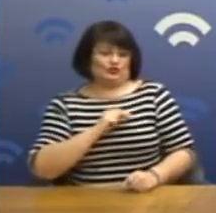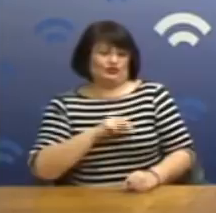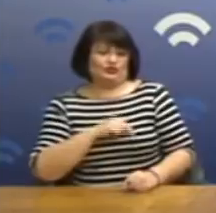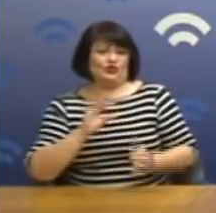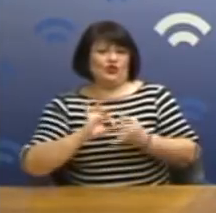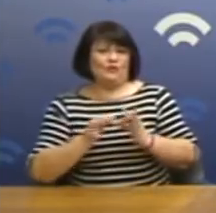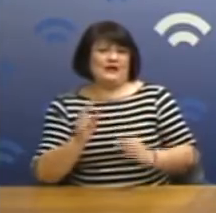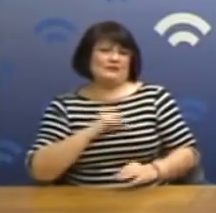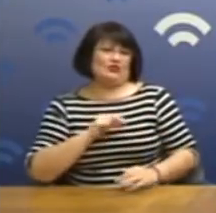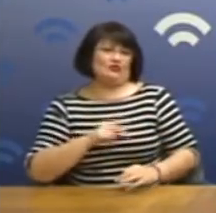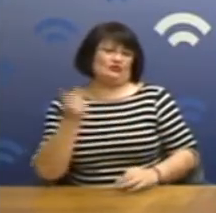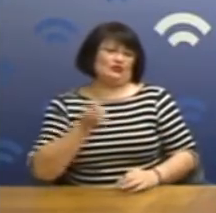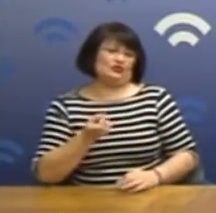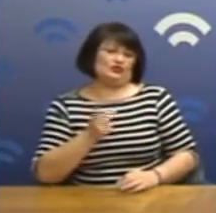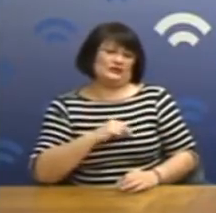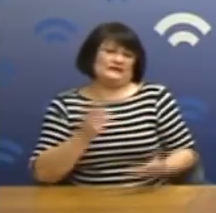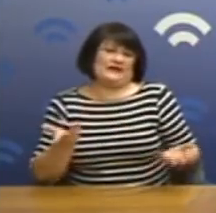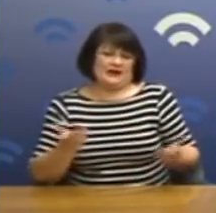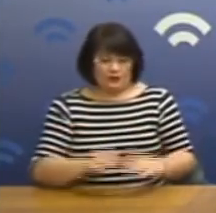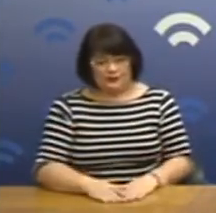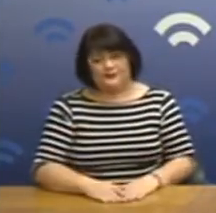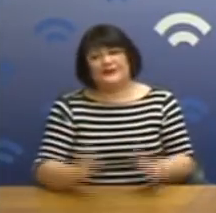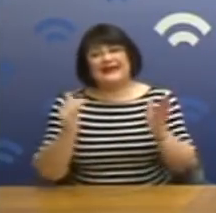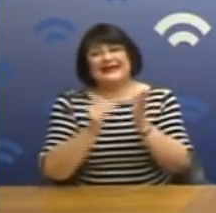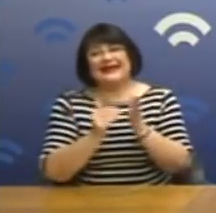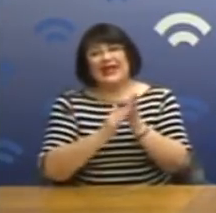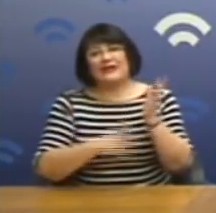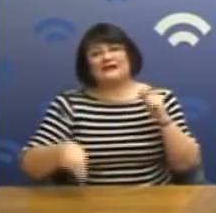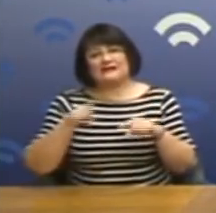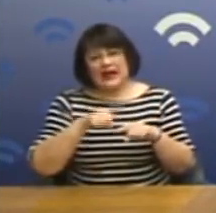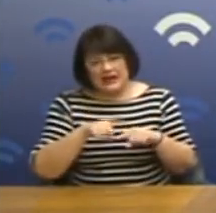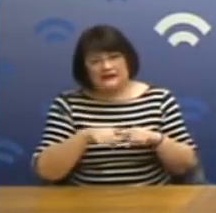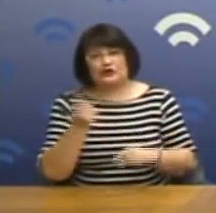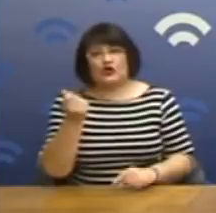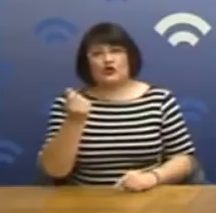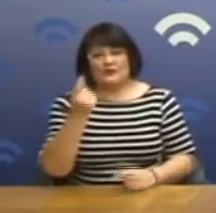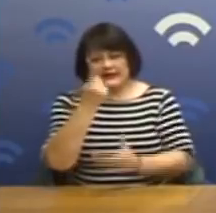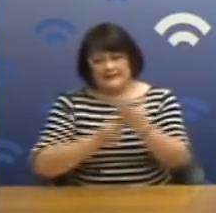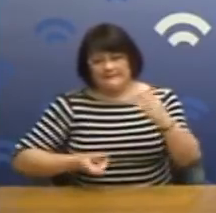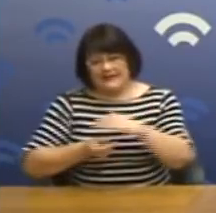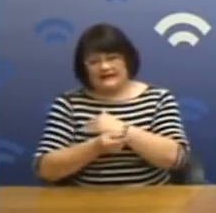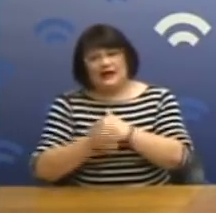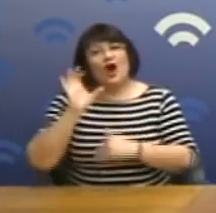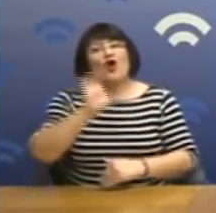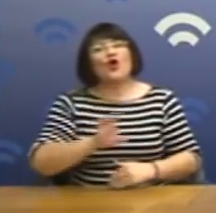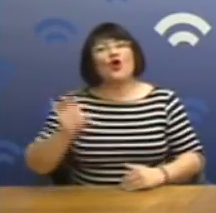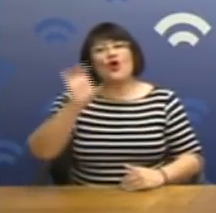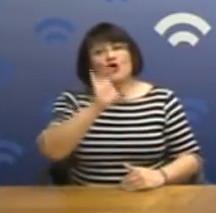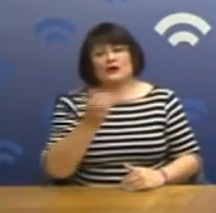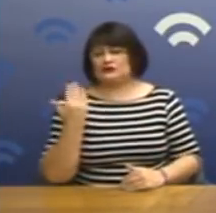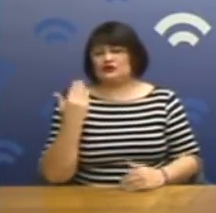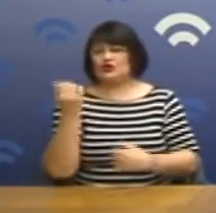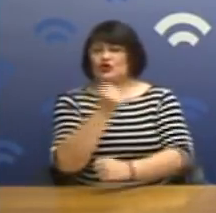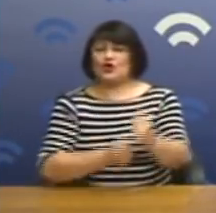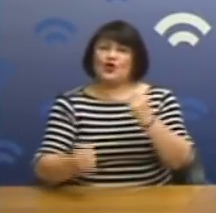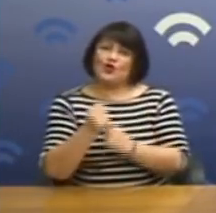όμιλοι. Άραγε, για τους χιλιάδες Έλληνες που έγιναν οικονομικοί μετανάστες σε άλλες χώρες τα τελευταία